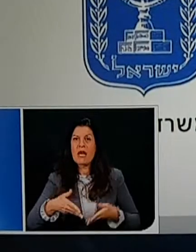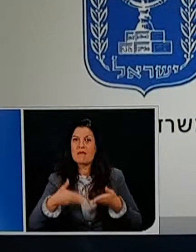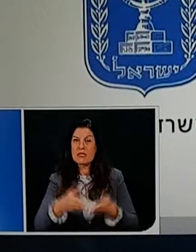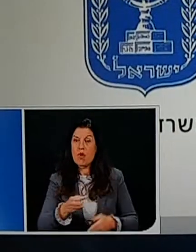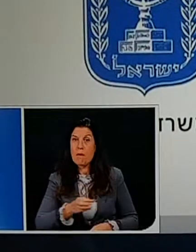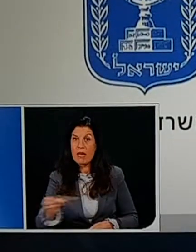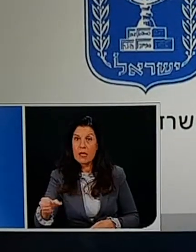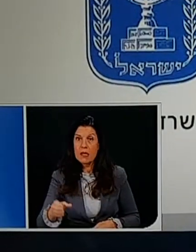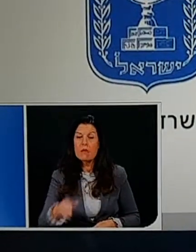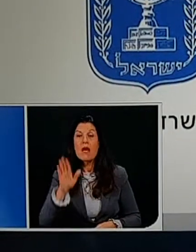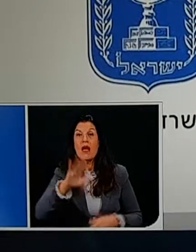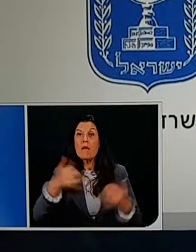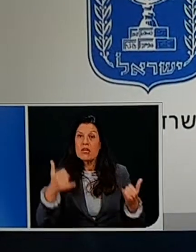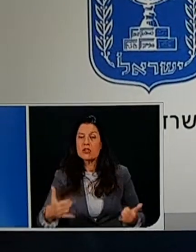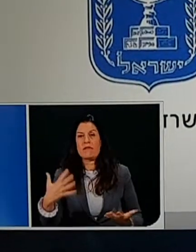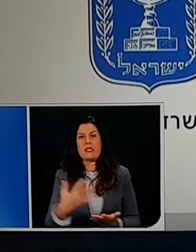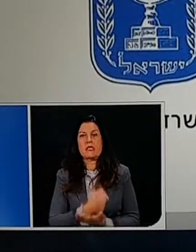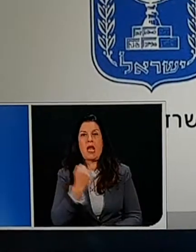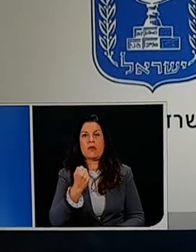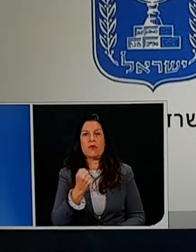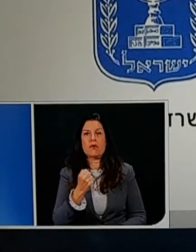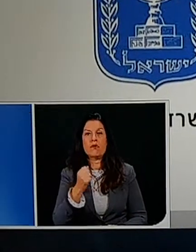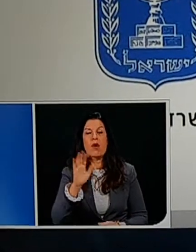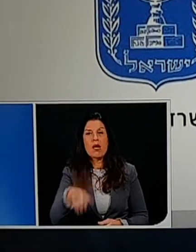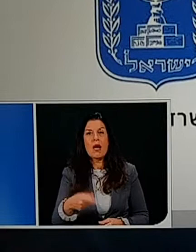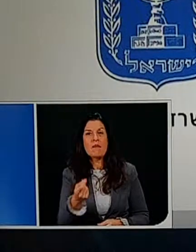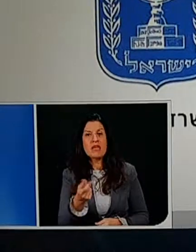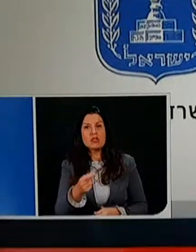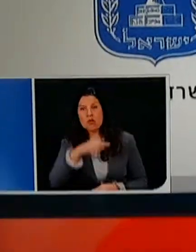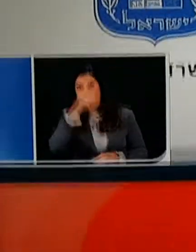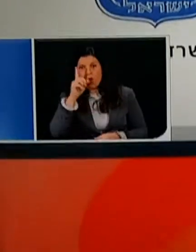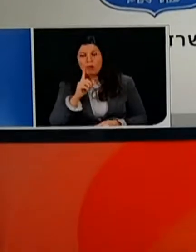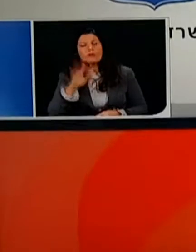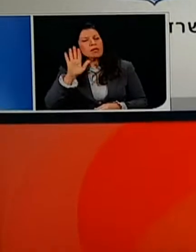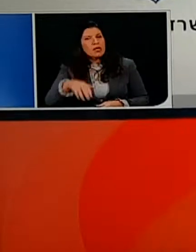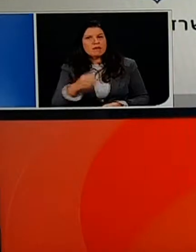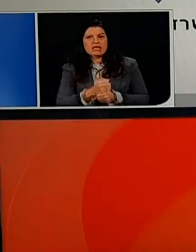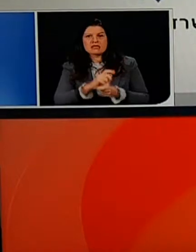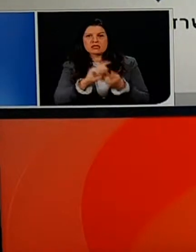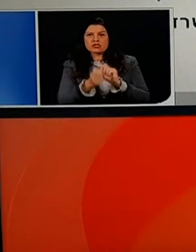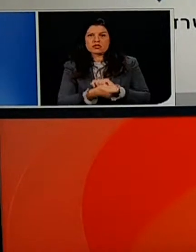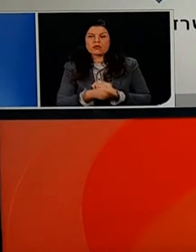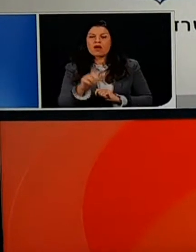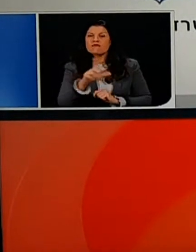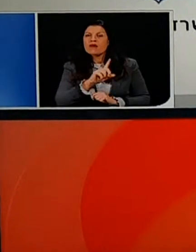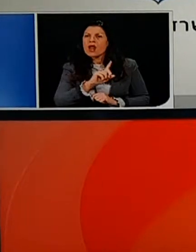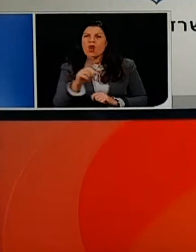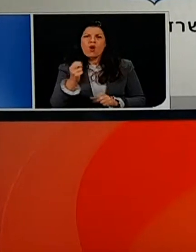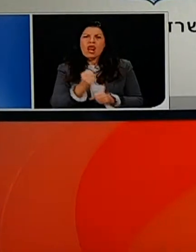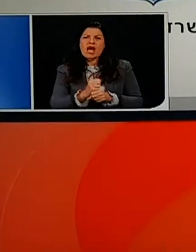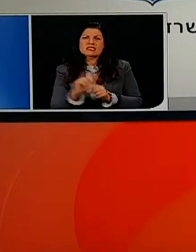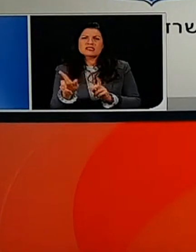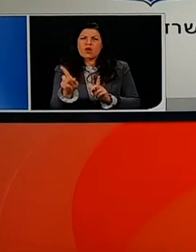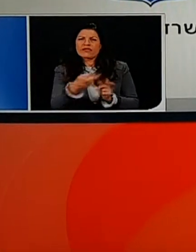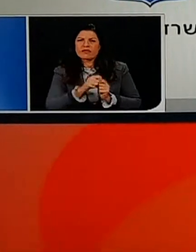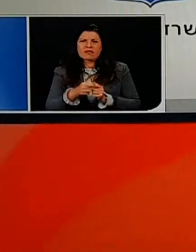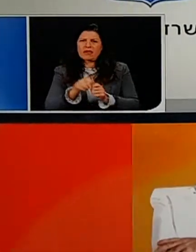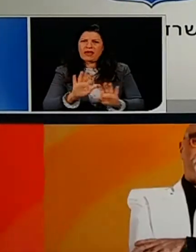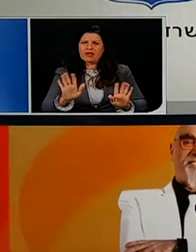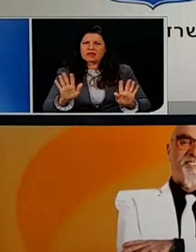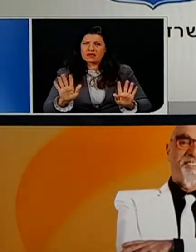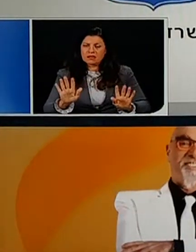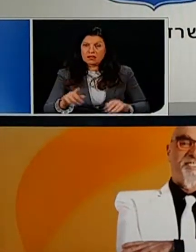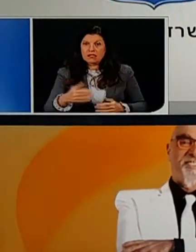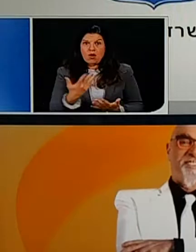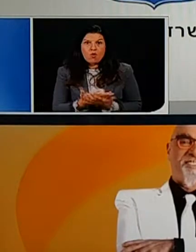מערכתי, גם תשלומי הורים נכנסנו אליהם וגם שם נחולל שינוי, אבל אין לקשור בין הדברים. העובדה שהיום הצלחנו